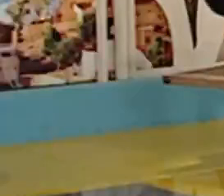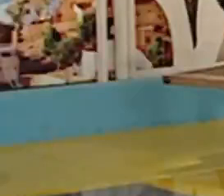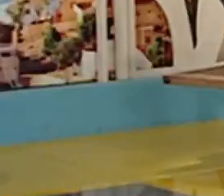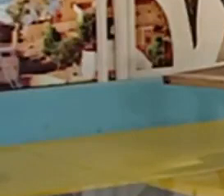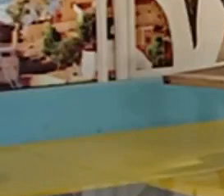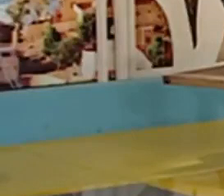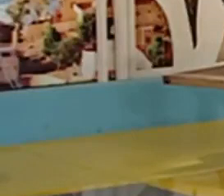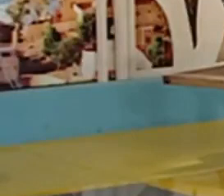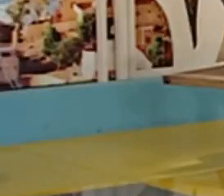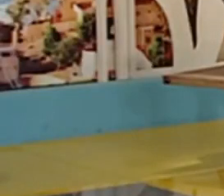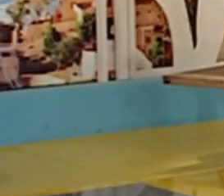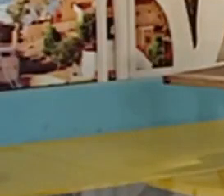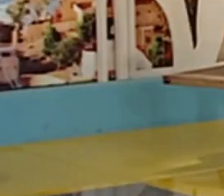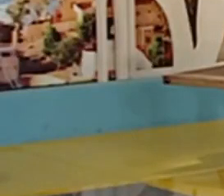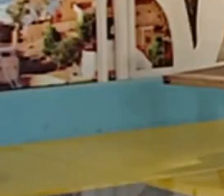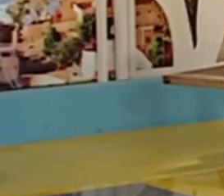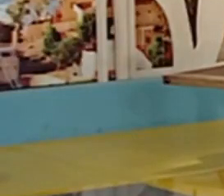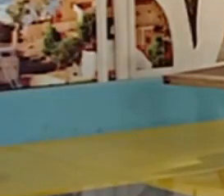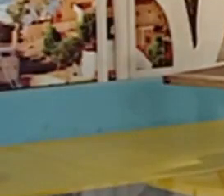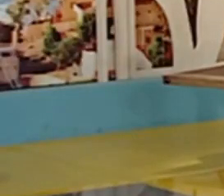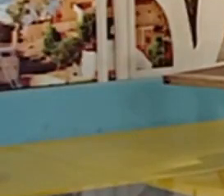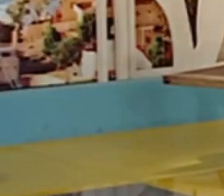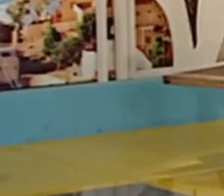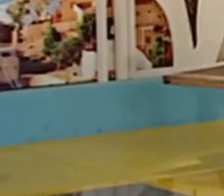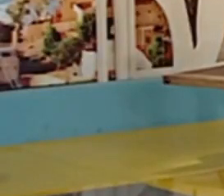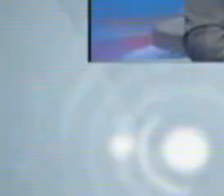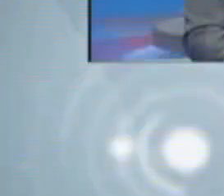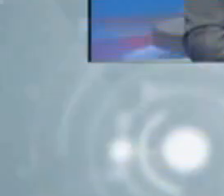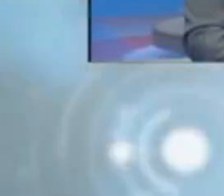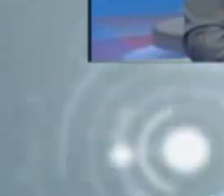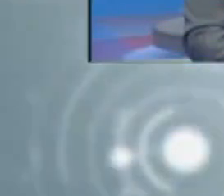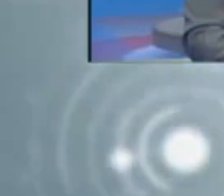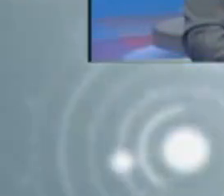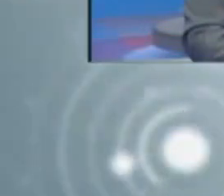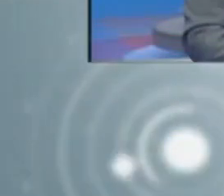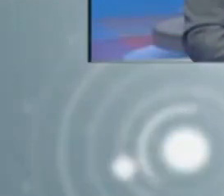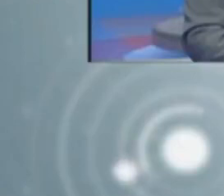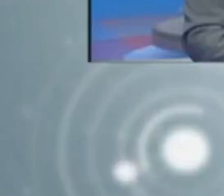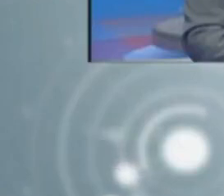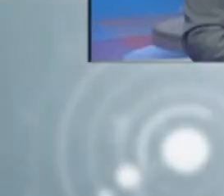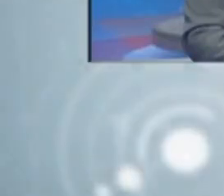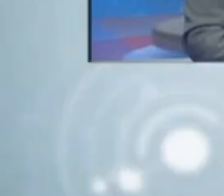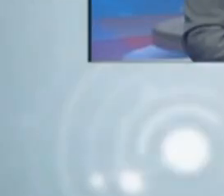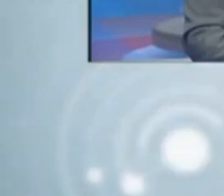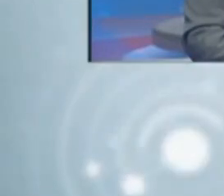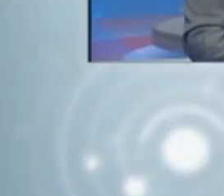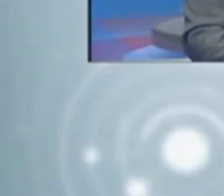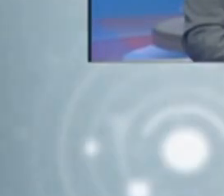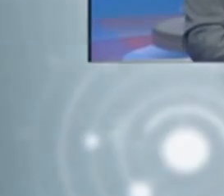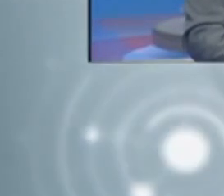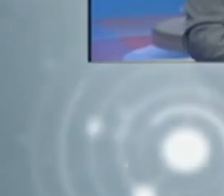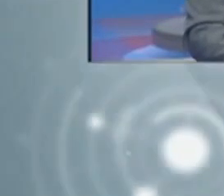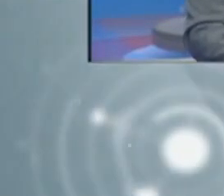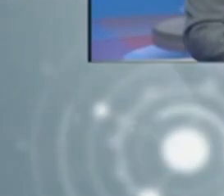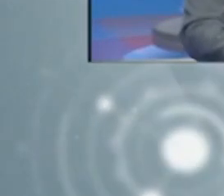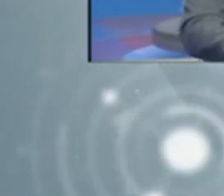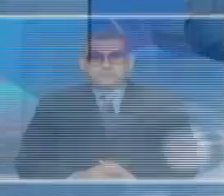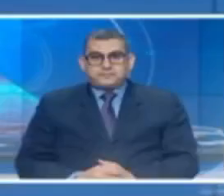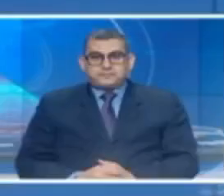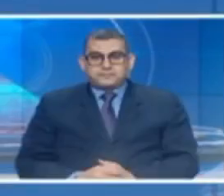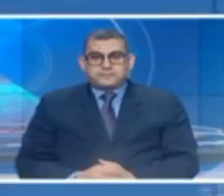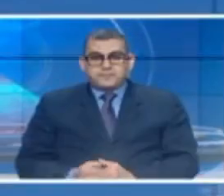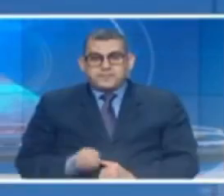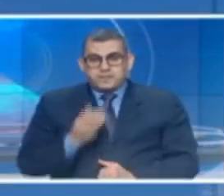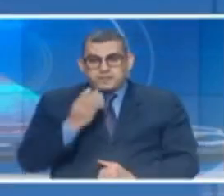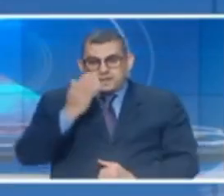نذهب الآن إلى موجز الأخبار مع الزميل محمد جوهر. صباح الخير يا محمد. صباح الخير يا جيهان، صباح الخير عليك يا محمود. موجز التاسعة،